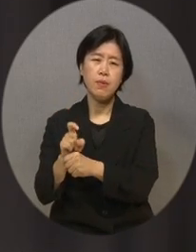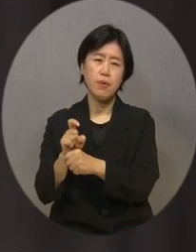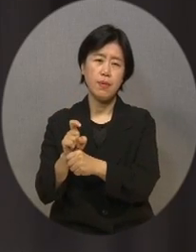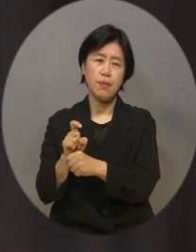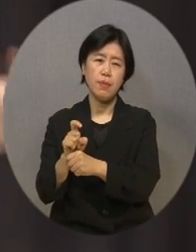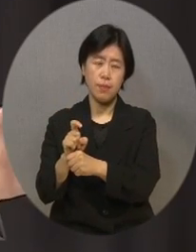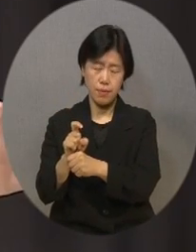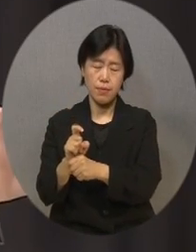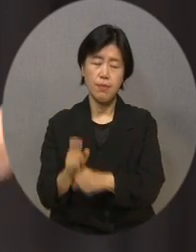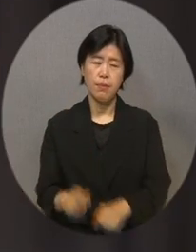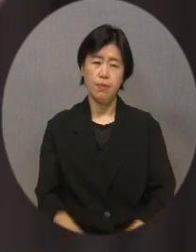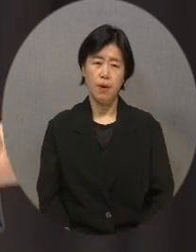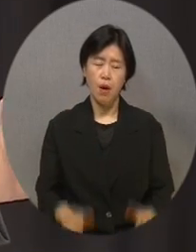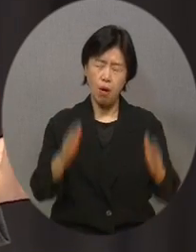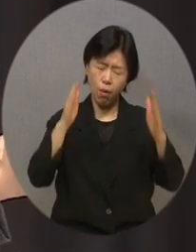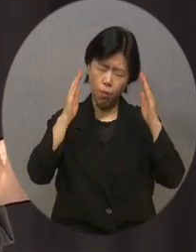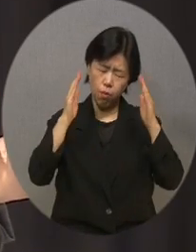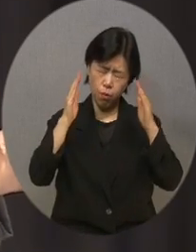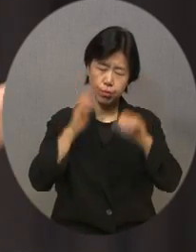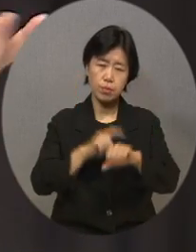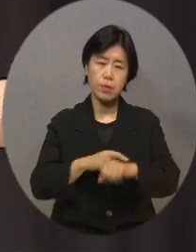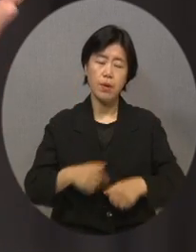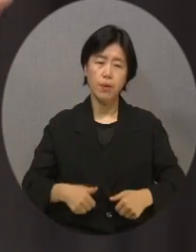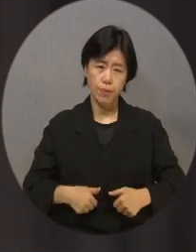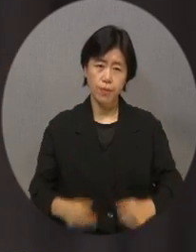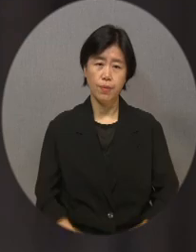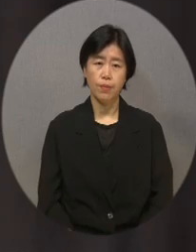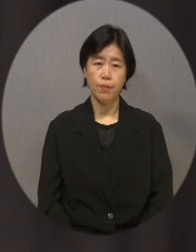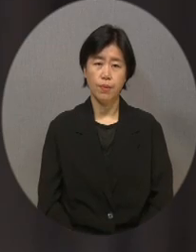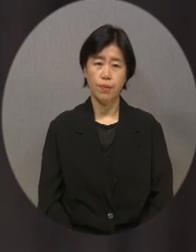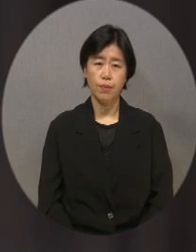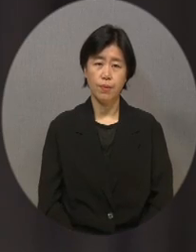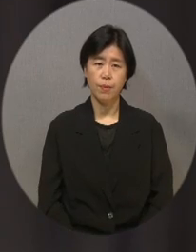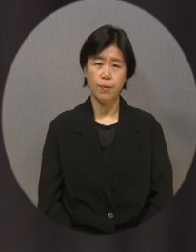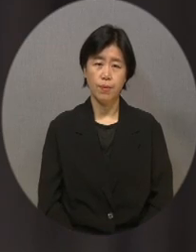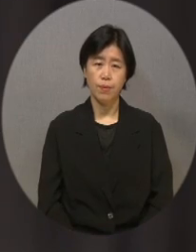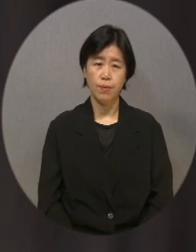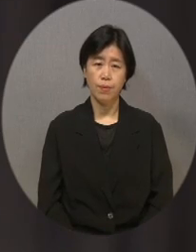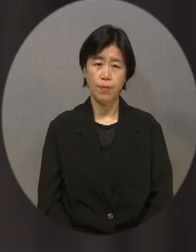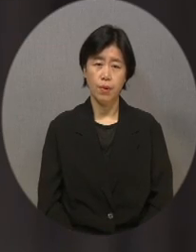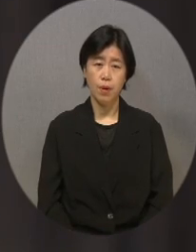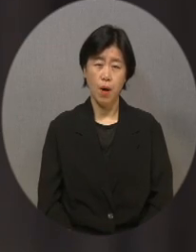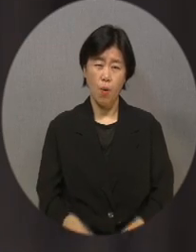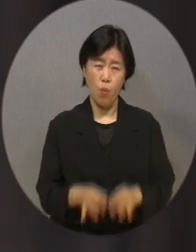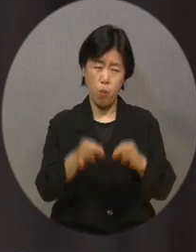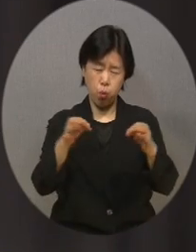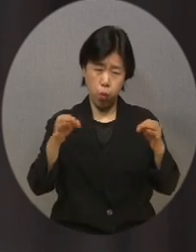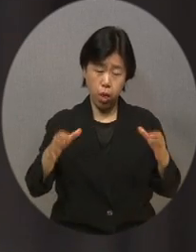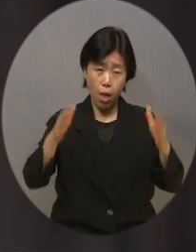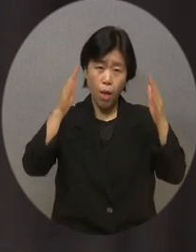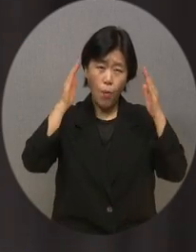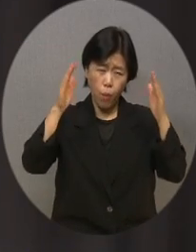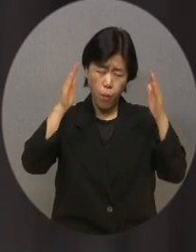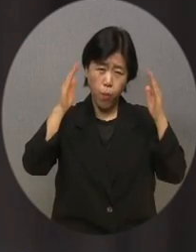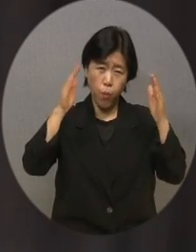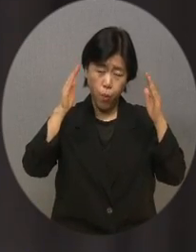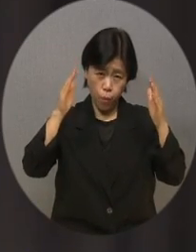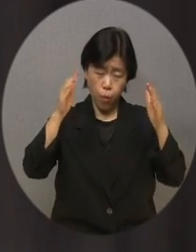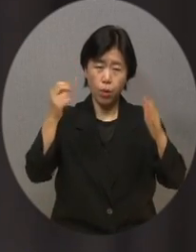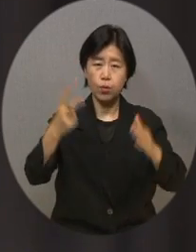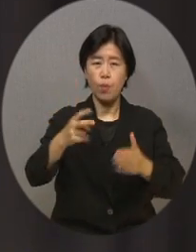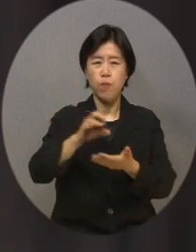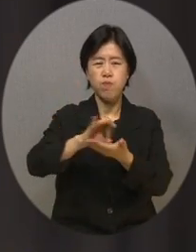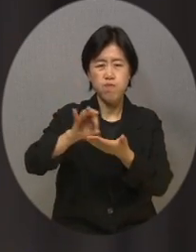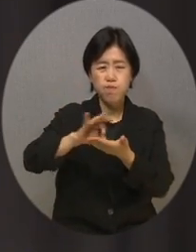레지던트를 바로 들어갔을 때. 예. 예, 그때 문제인데, 그러면 그렇게 오랜 시간 동안 이 어마어마한 비용을